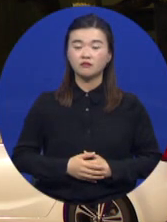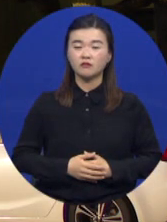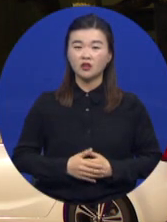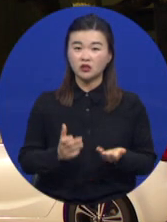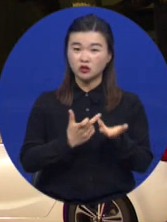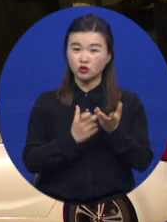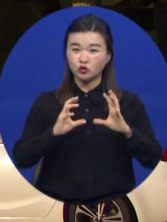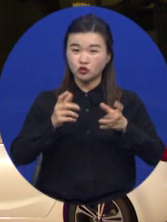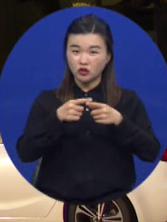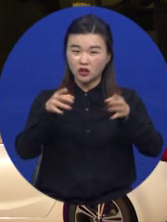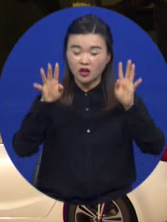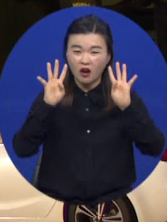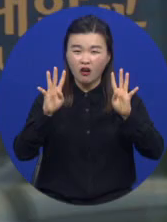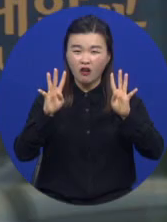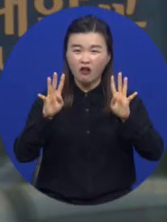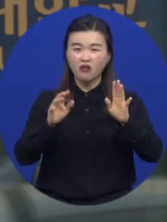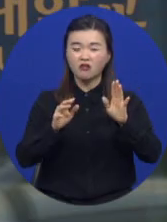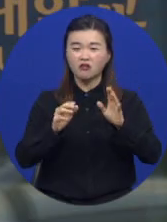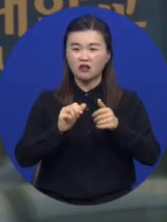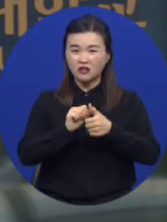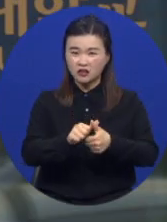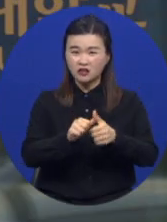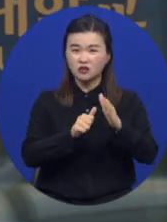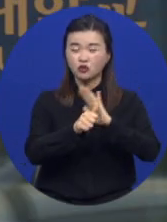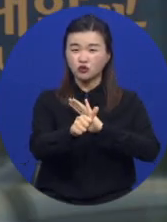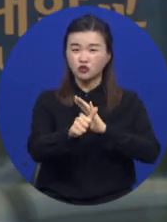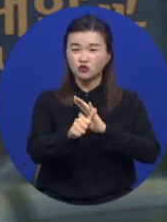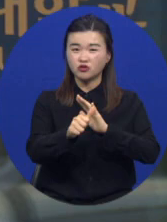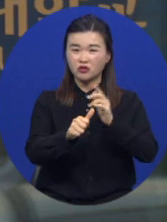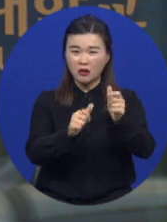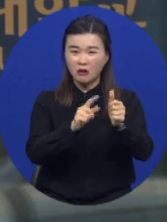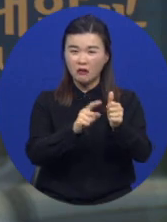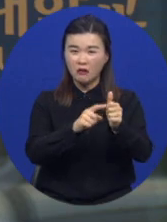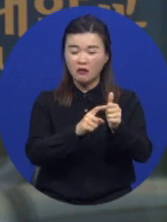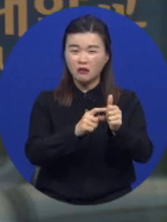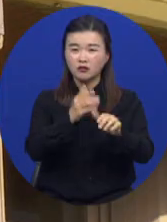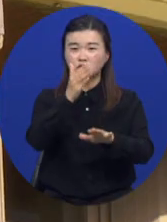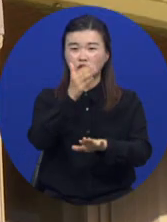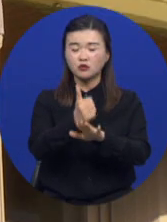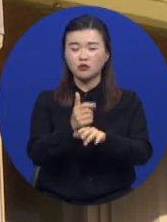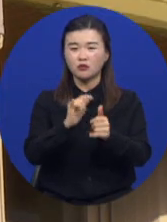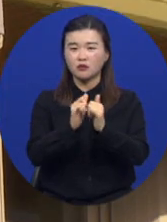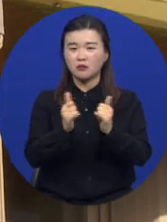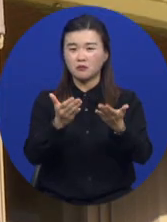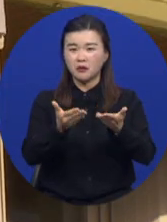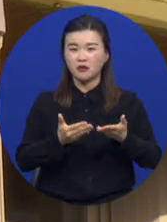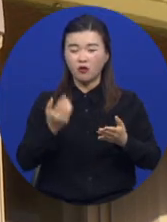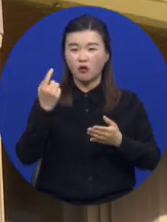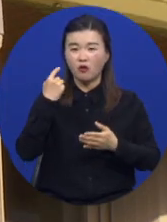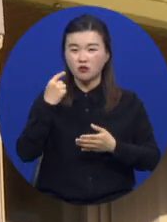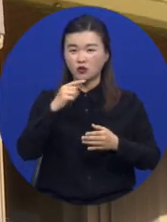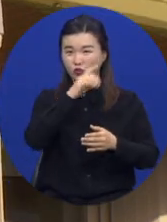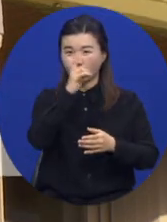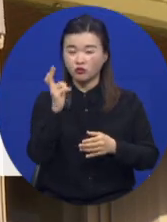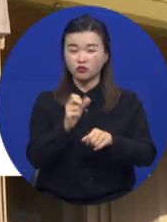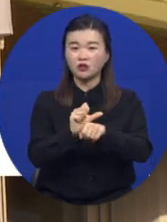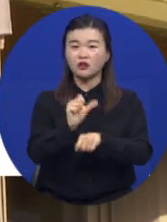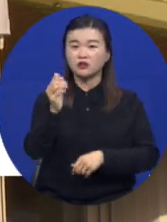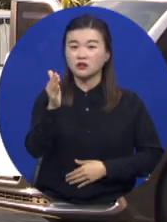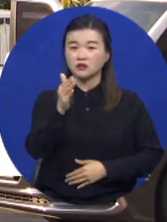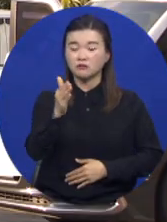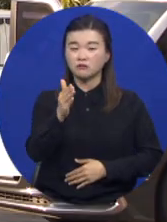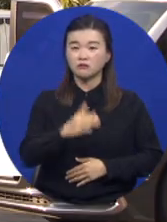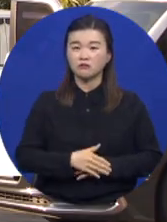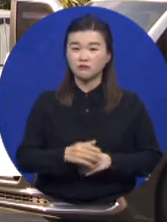제주 국제대학교 소속 레슬링 선수 a 씨가 코로나 일고 최종 양성 판정을 받은 것은 어제 오후 5시쯤